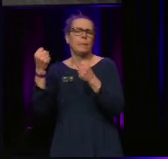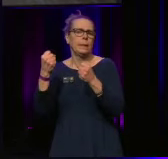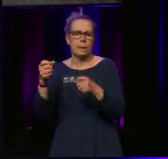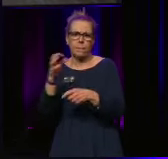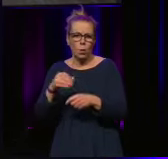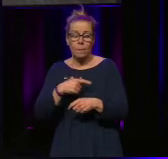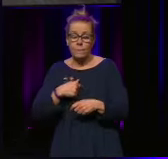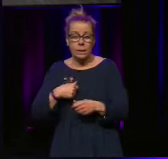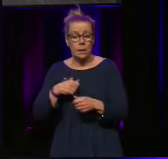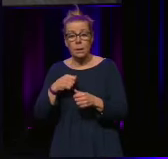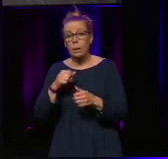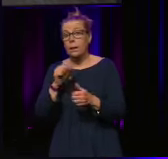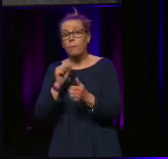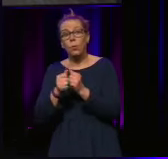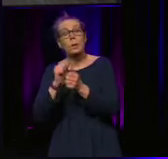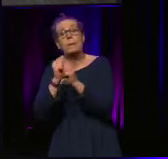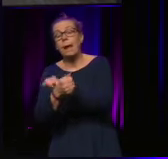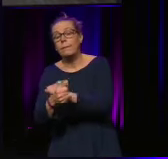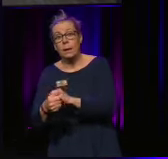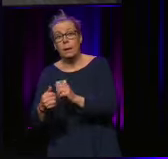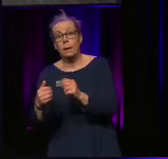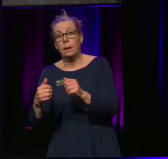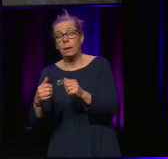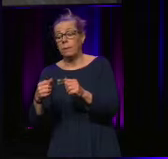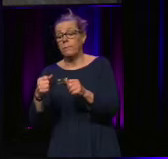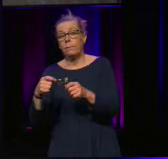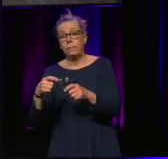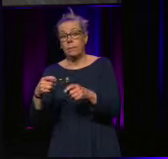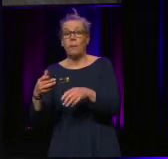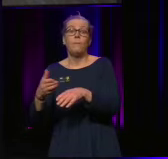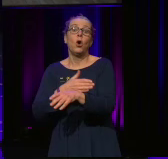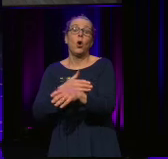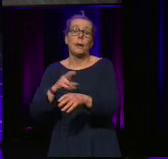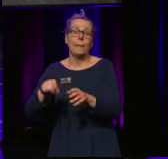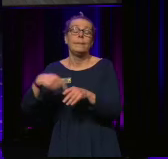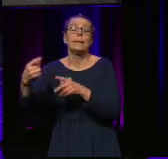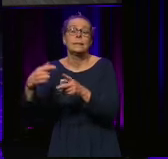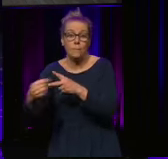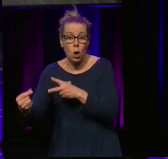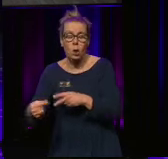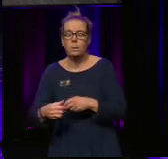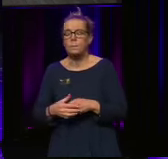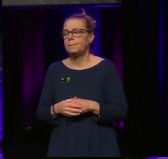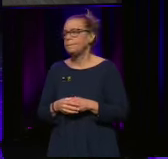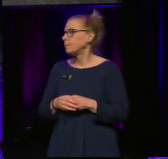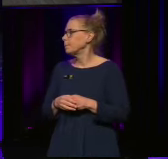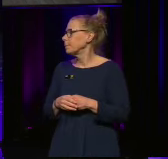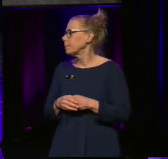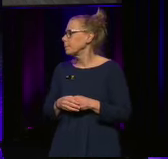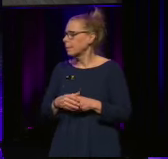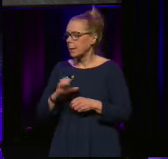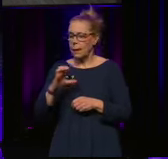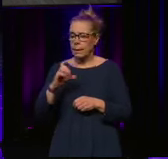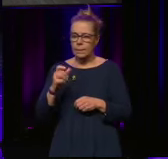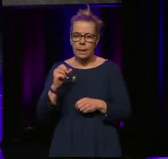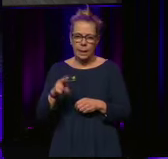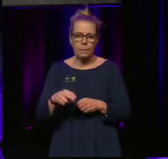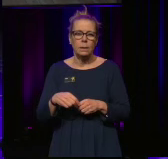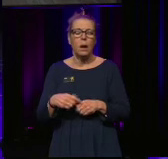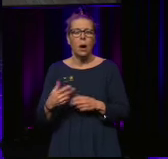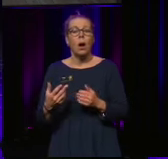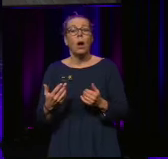någon ändring förrän tidigast vid nästa val. Och det, slutsatsen av detta måste ju innebära då att